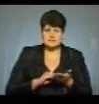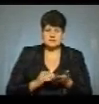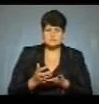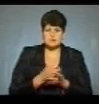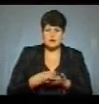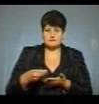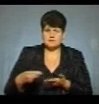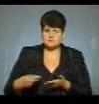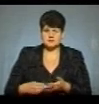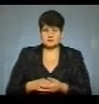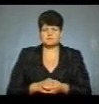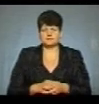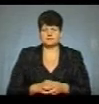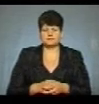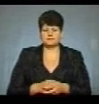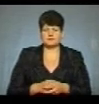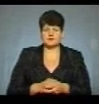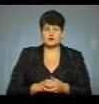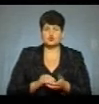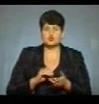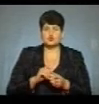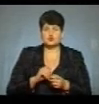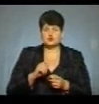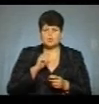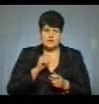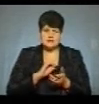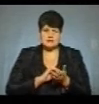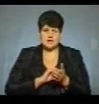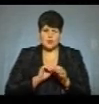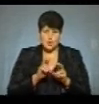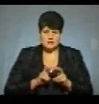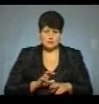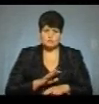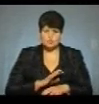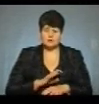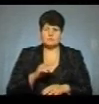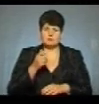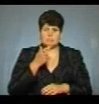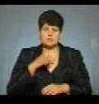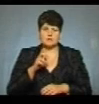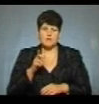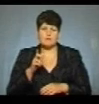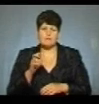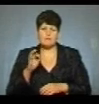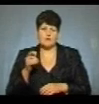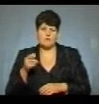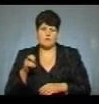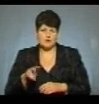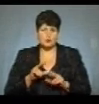збирали підписи. Журналістське розслідування також було. Пан Богомол